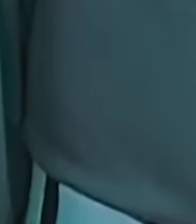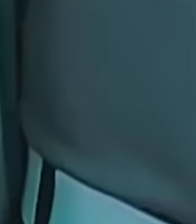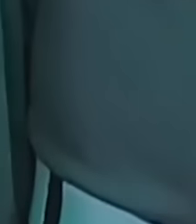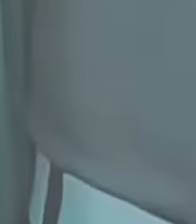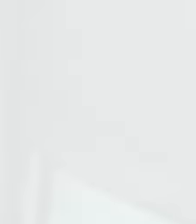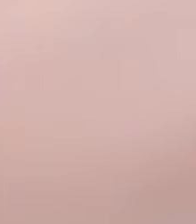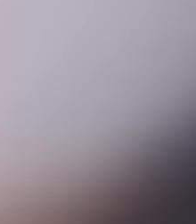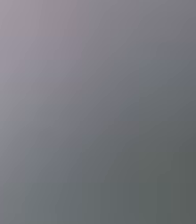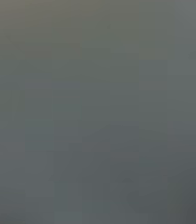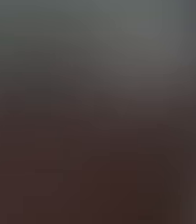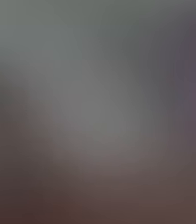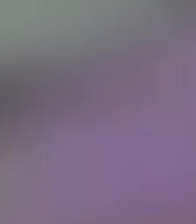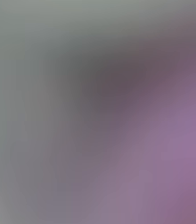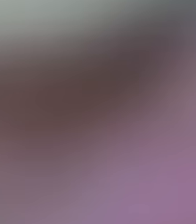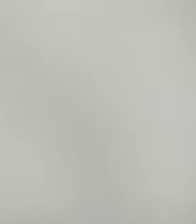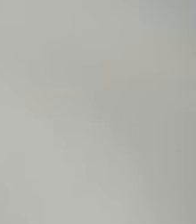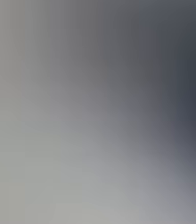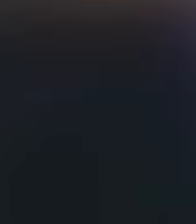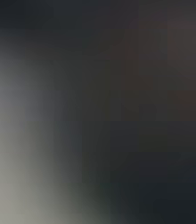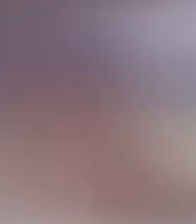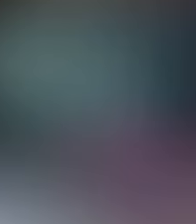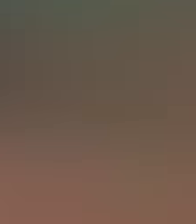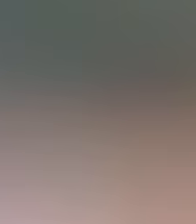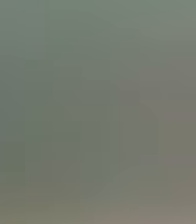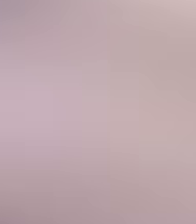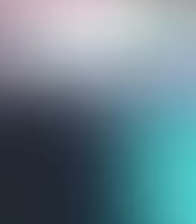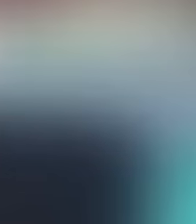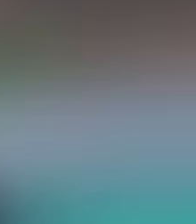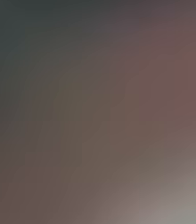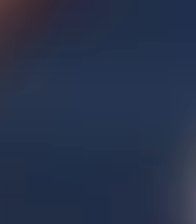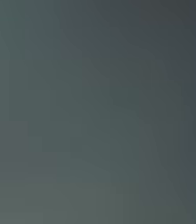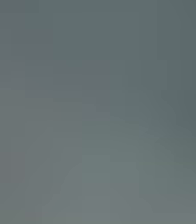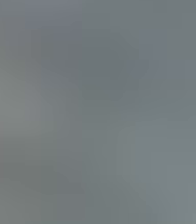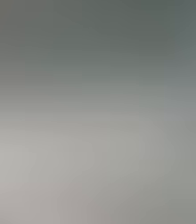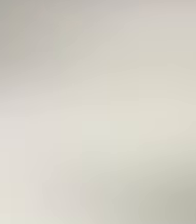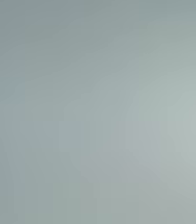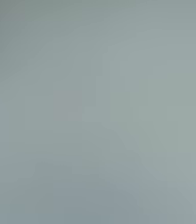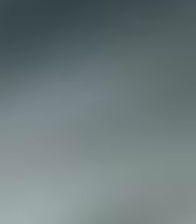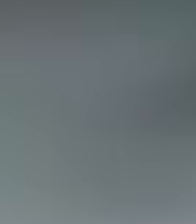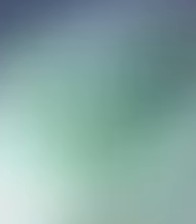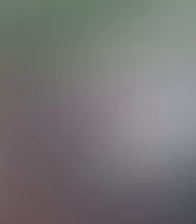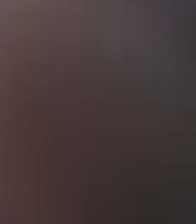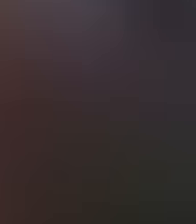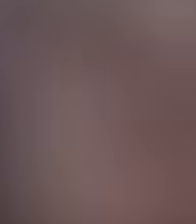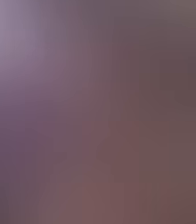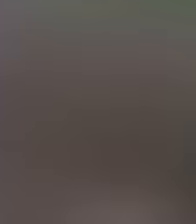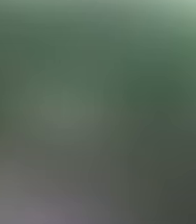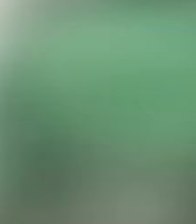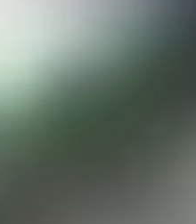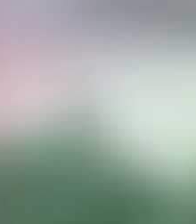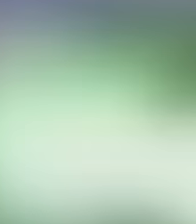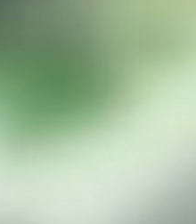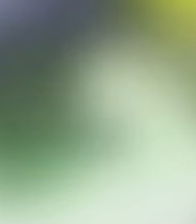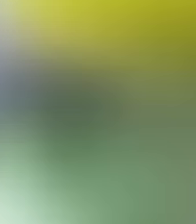Ya, Jasad korban yang hilang selama satu hari ditemukan warga